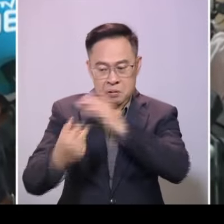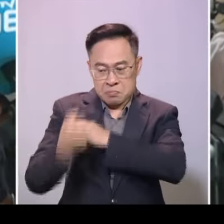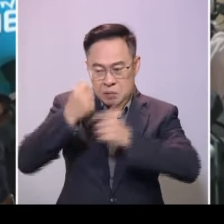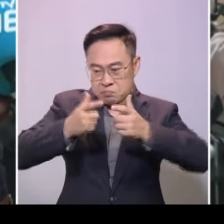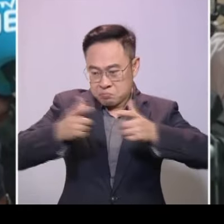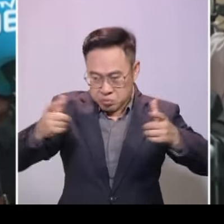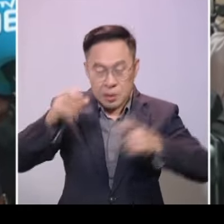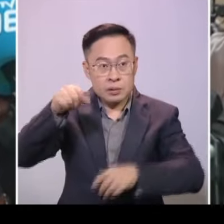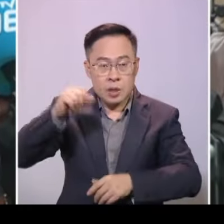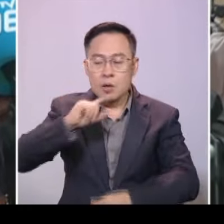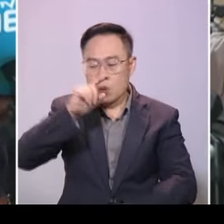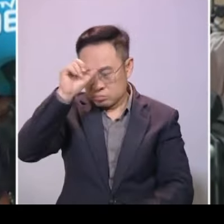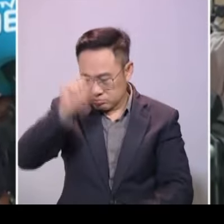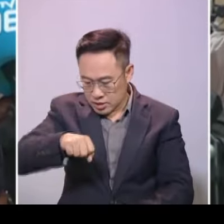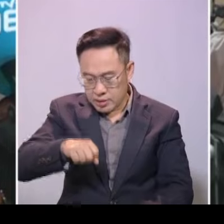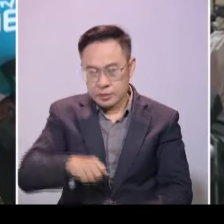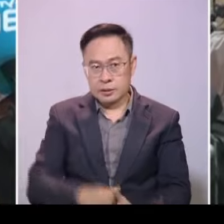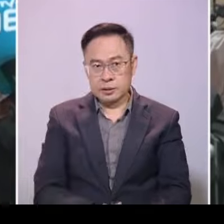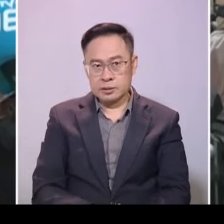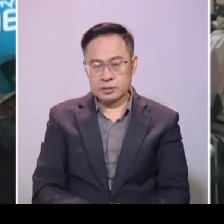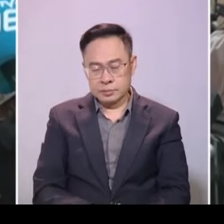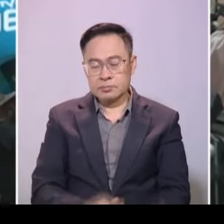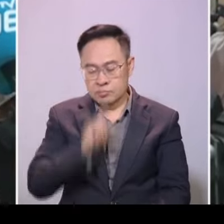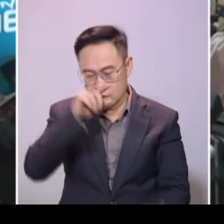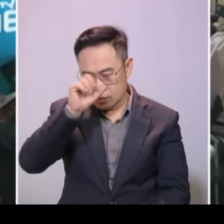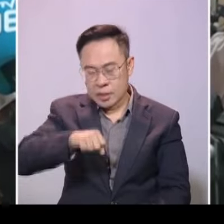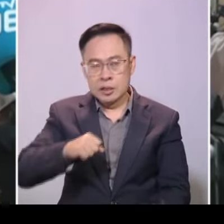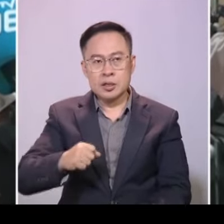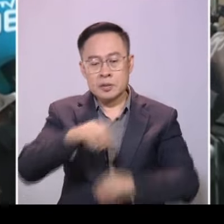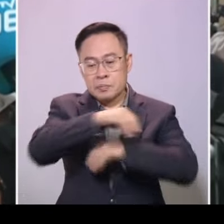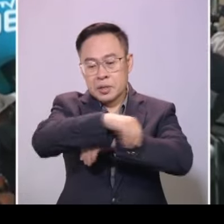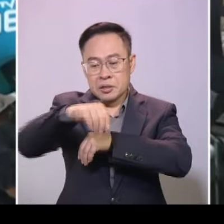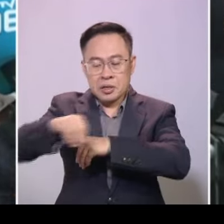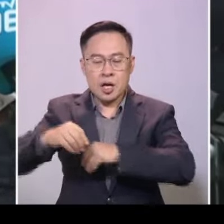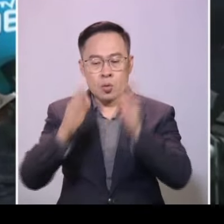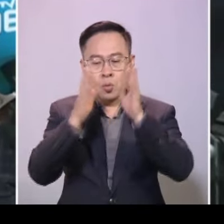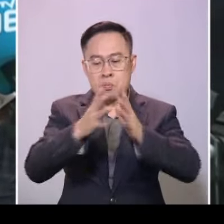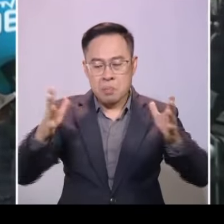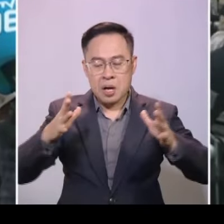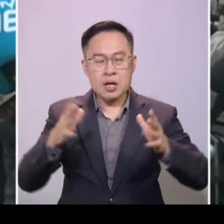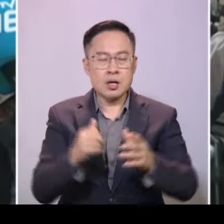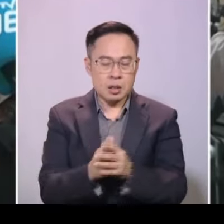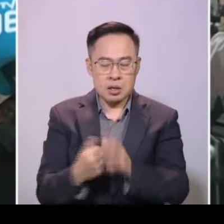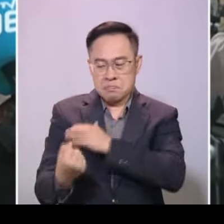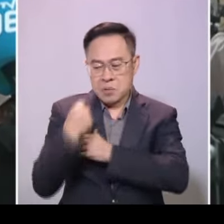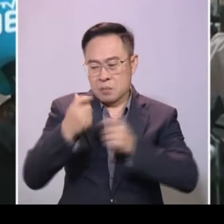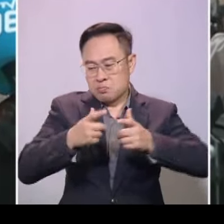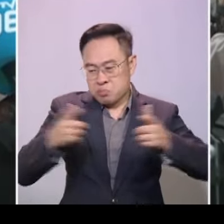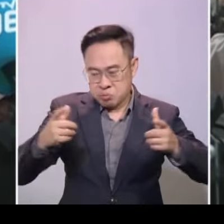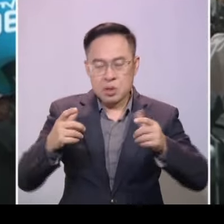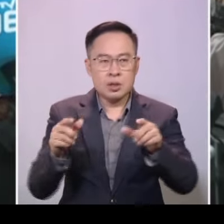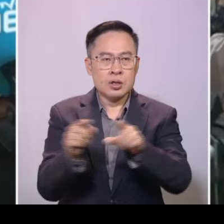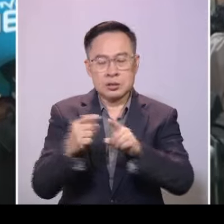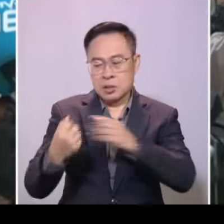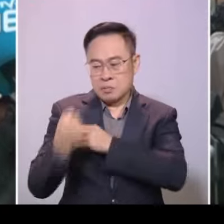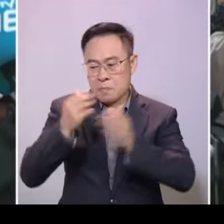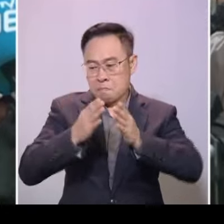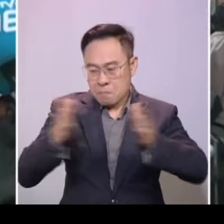ควรนะเรื่องนี้มันอุจจาระพอสมควรนะมันไม่ถูกต้อง ของเราไม่ควรที่จะแบบเข้าไ